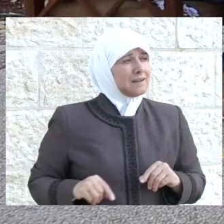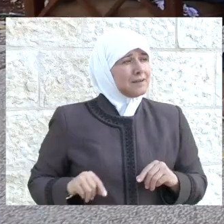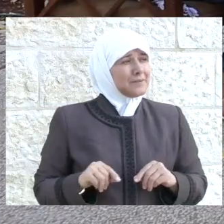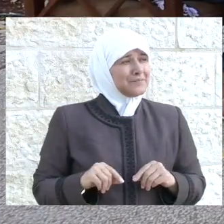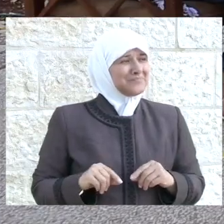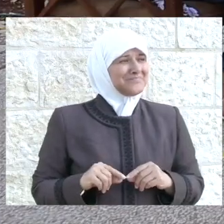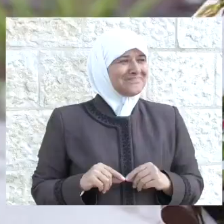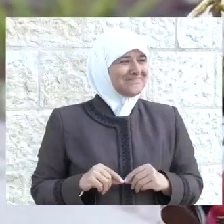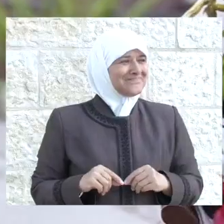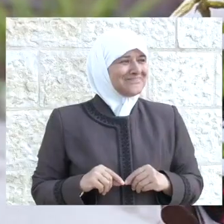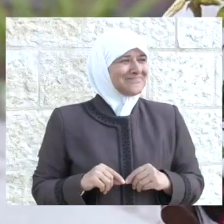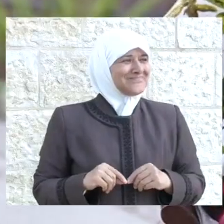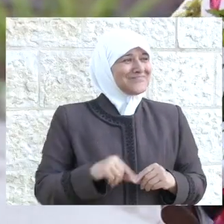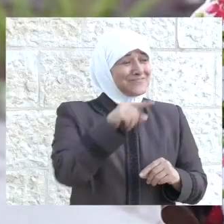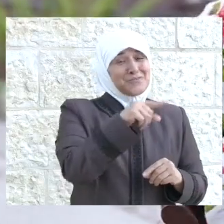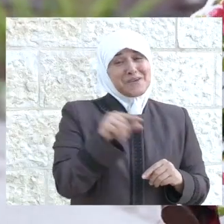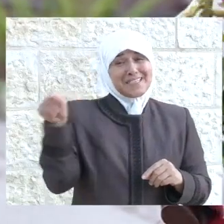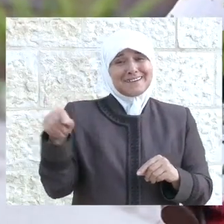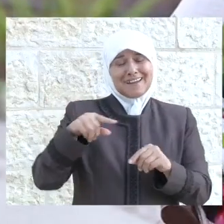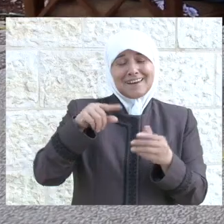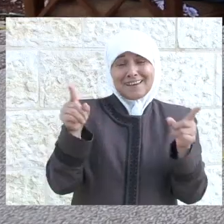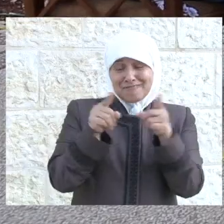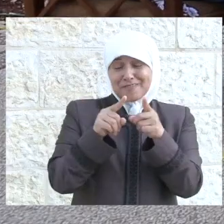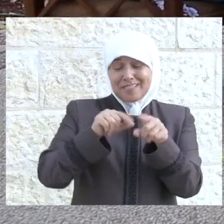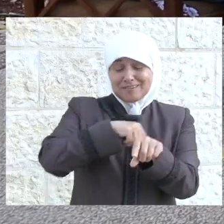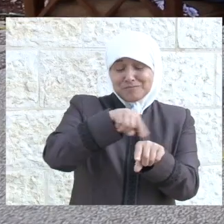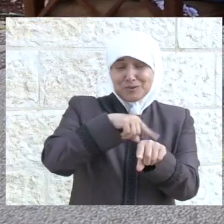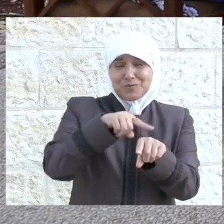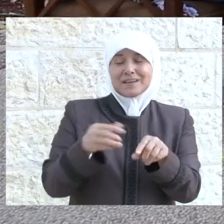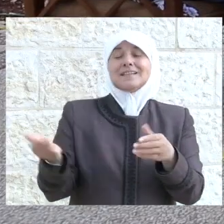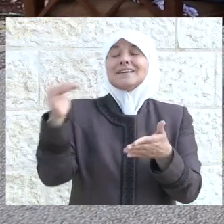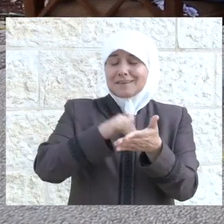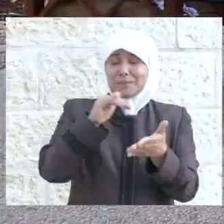جبال؟ تسلقت جبال. كانت تتسلق.